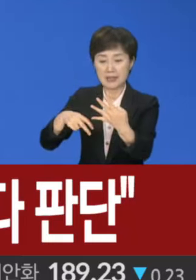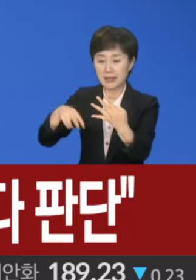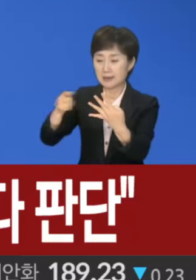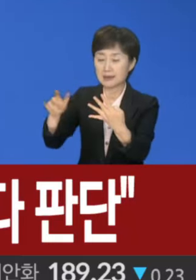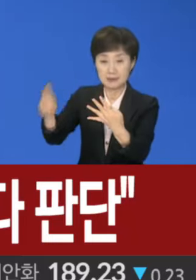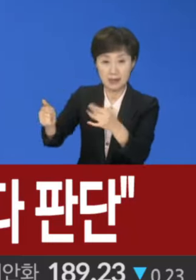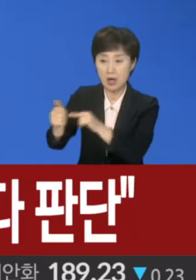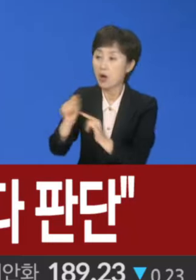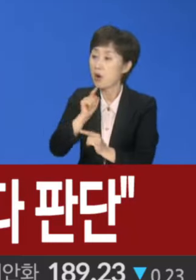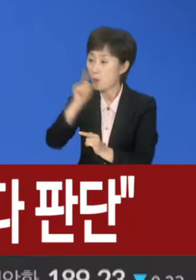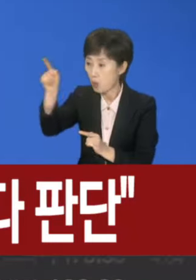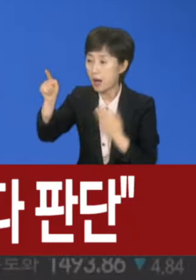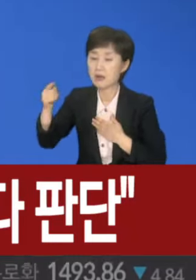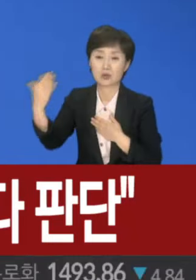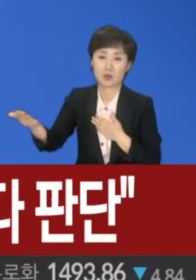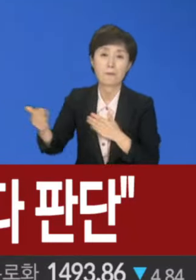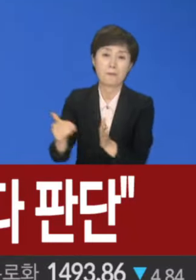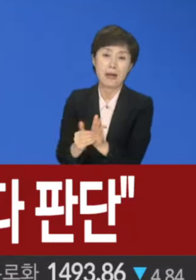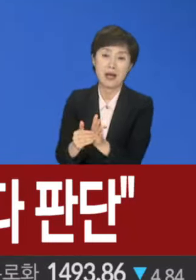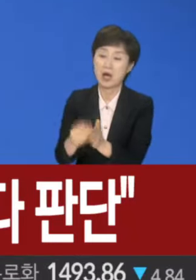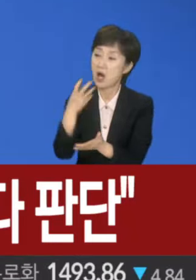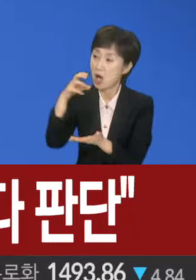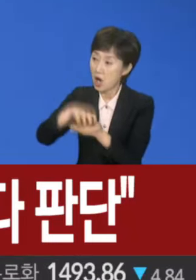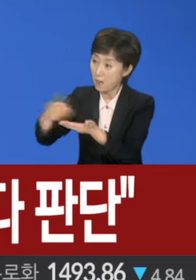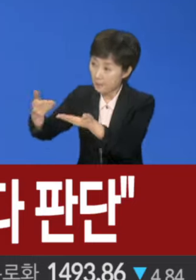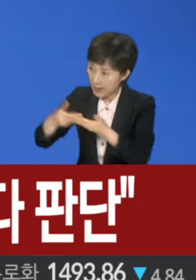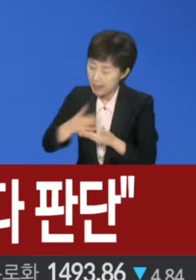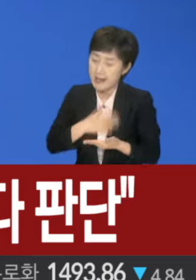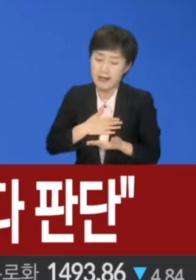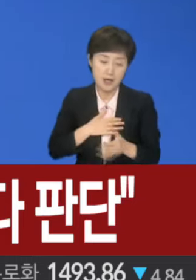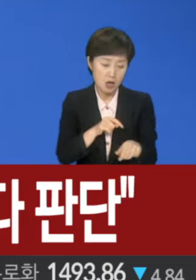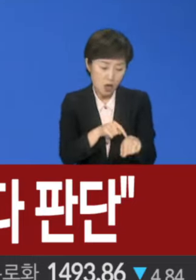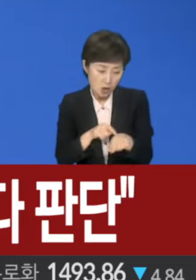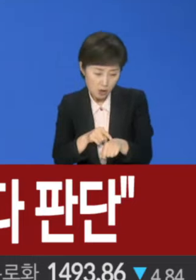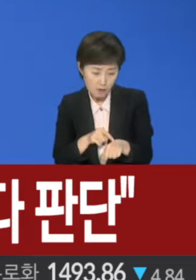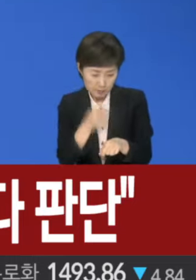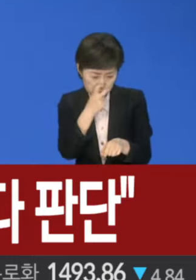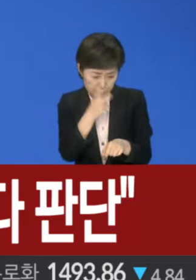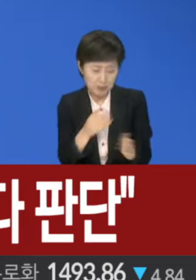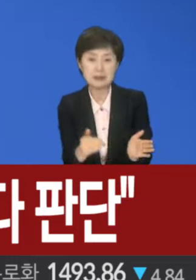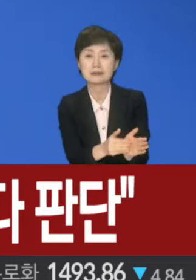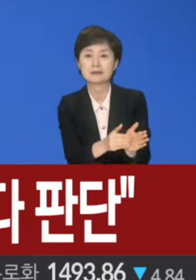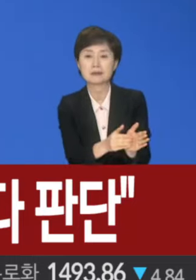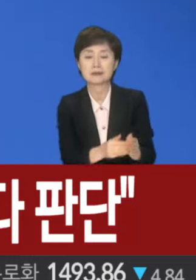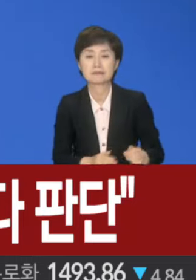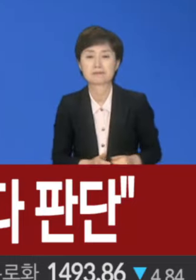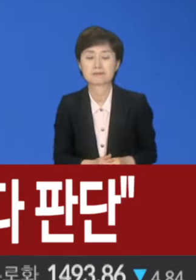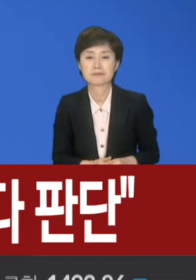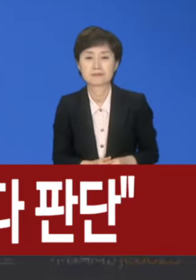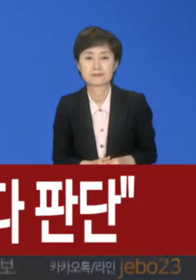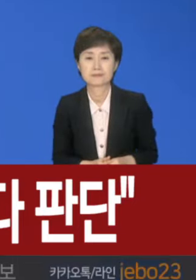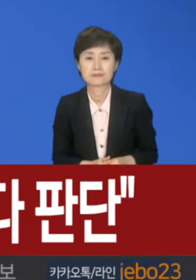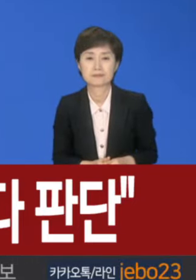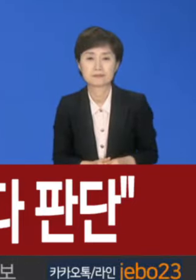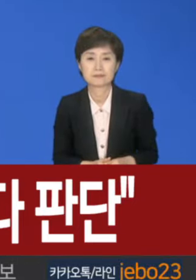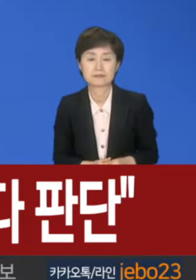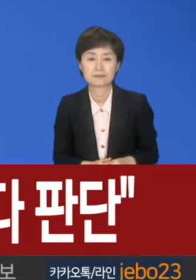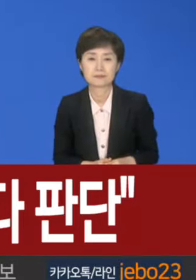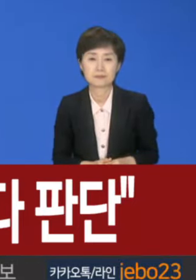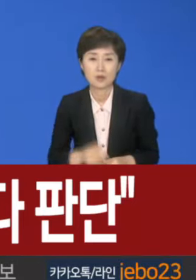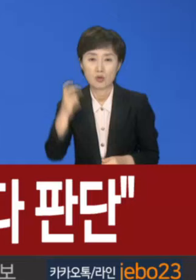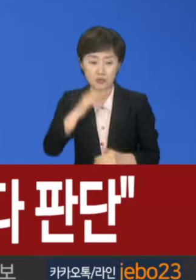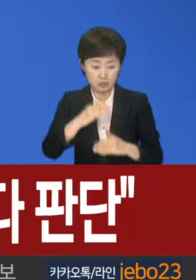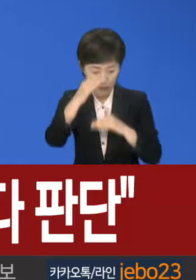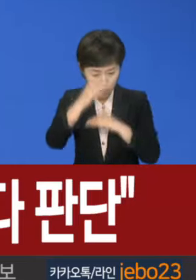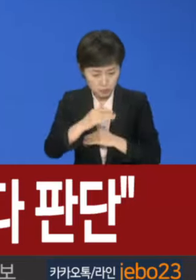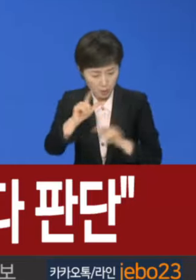54단장에게 보고한 후 그 승인을 받아 예정된 시간까지 수색한 것으로 확인되었습니다. 그 외 수색작전